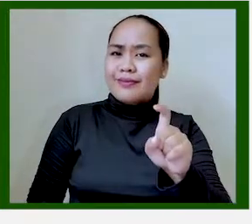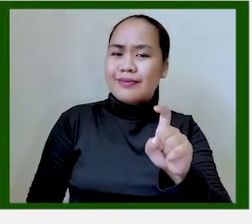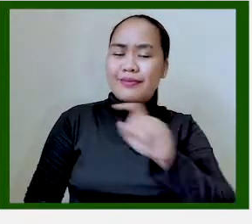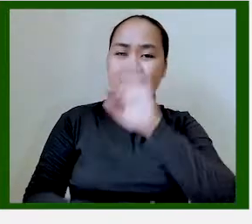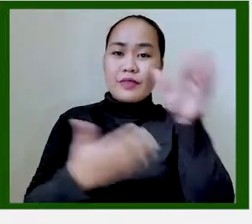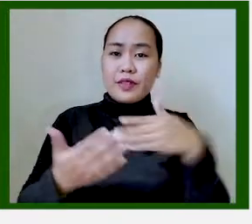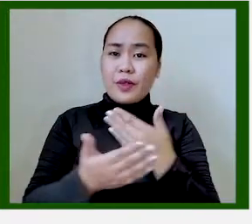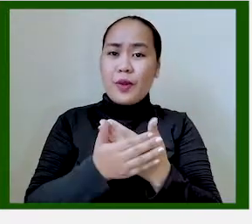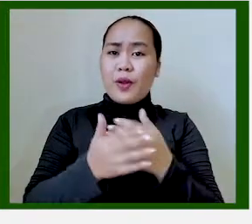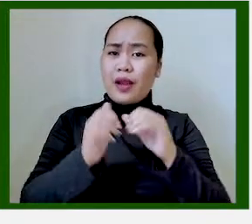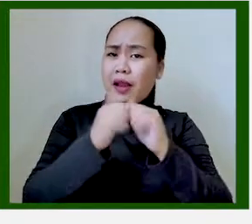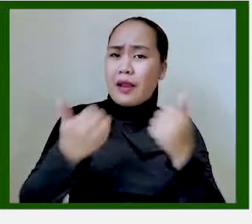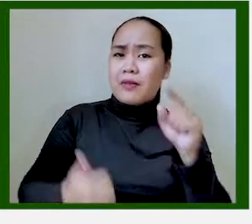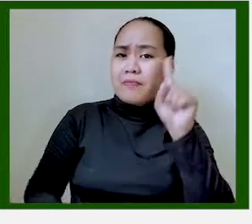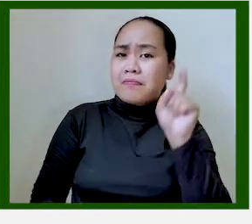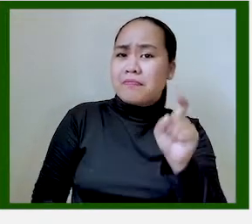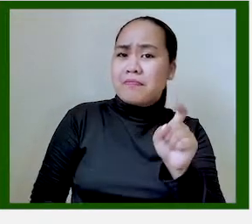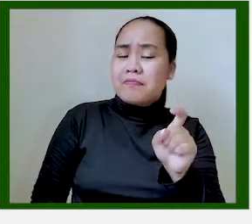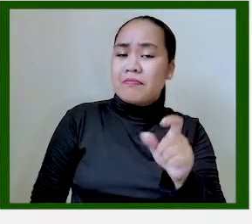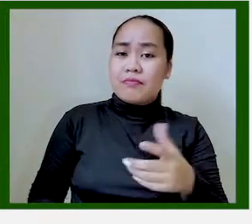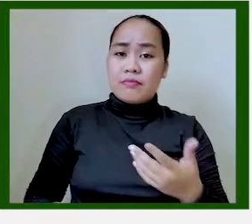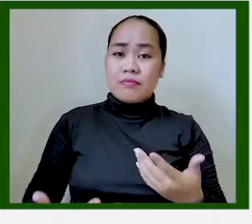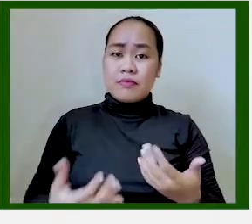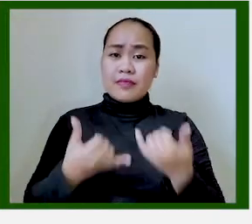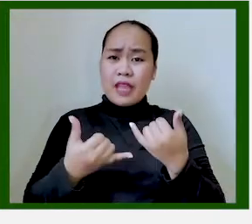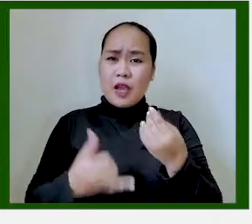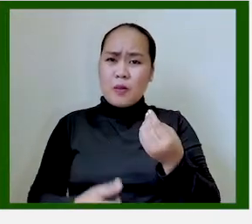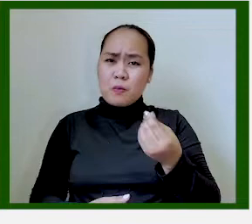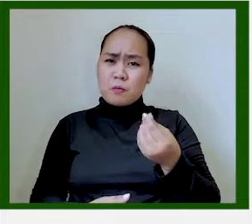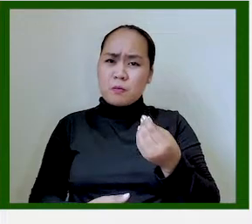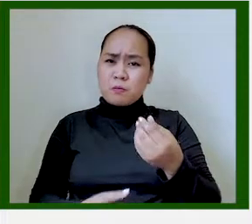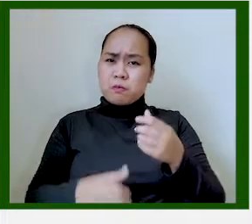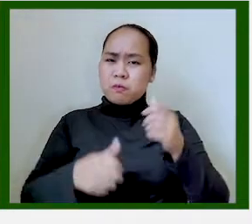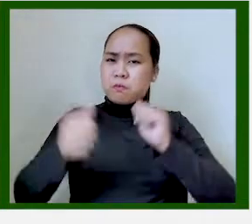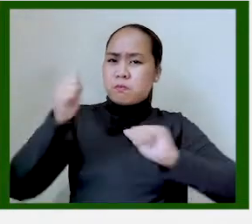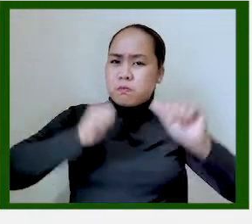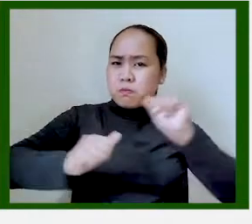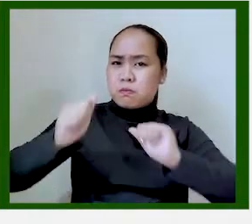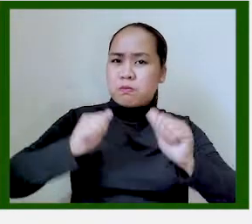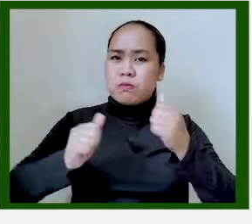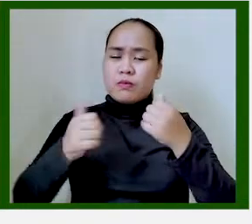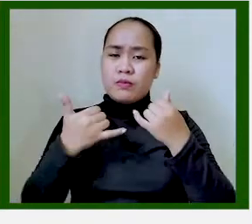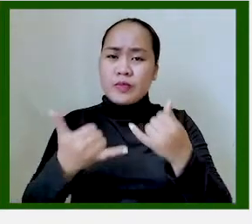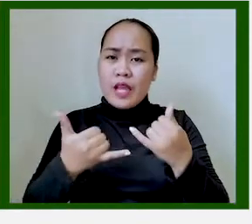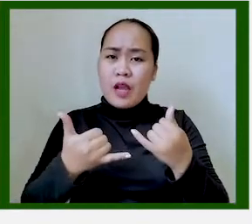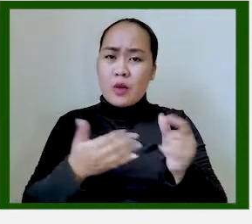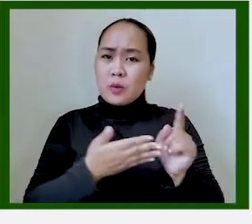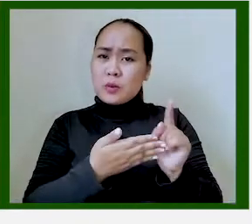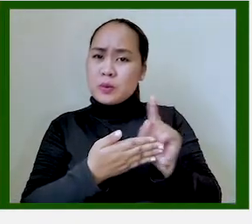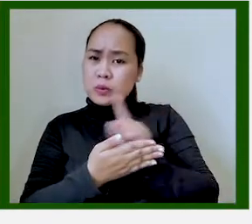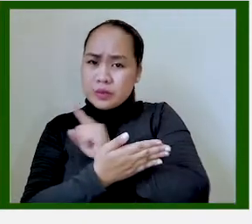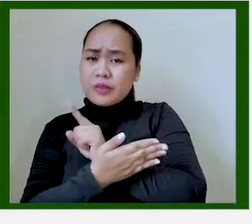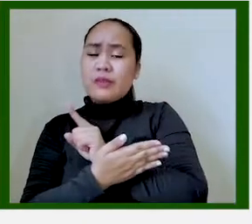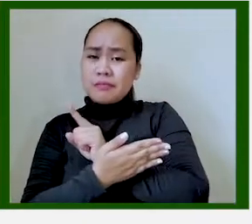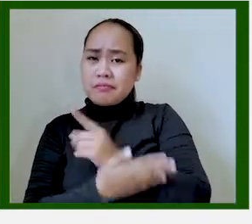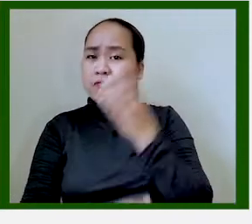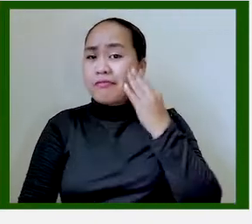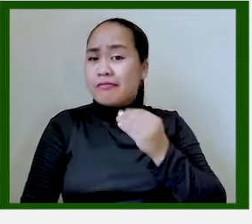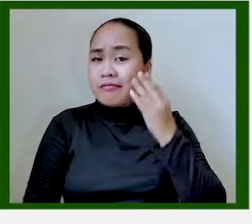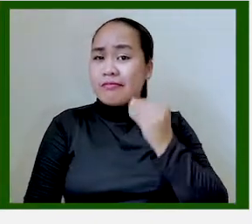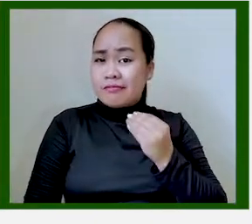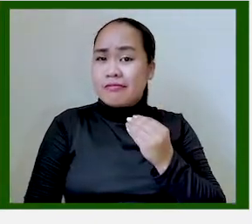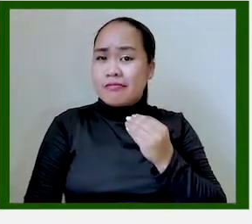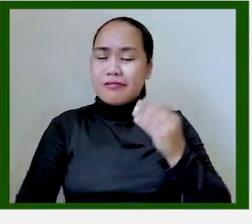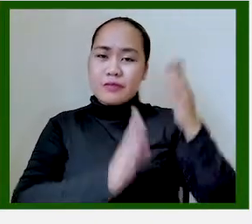is everyone? Medyo ma-action, no? Ma-action itong ating linggong nagdaan.